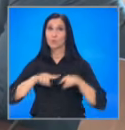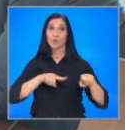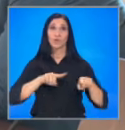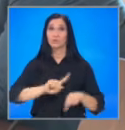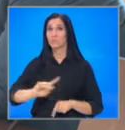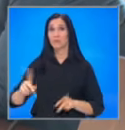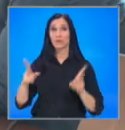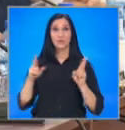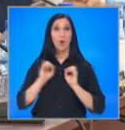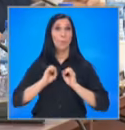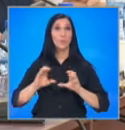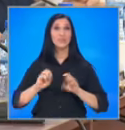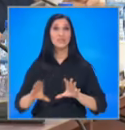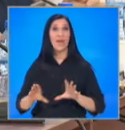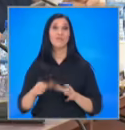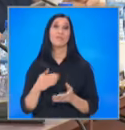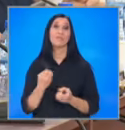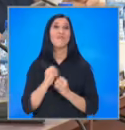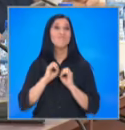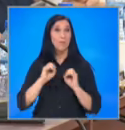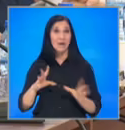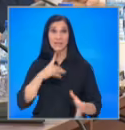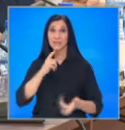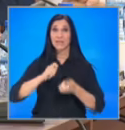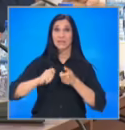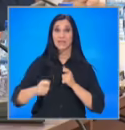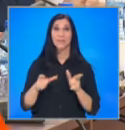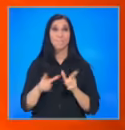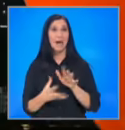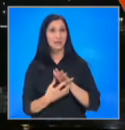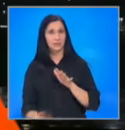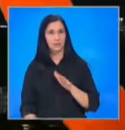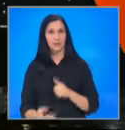оповестяването на информация за санкциите по Магнитски.